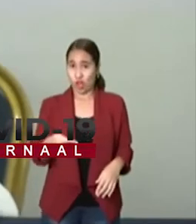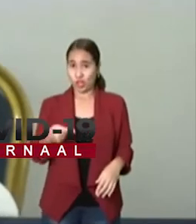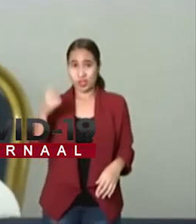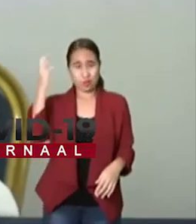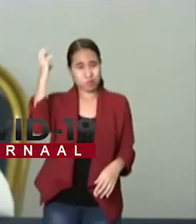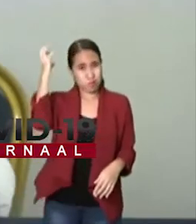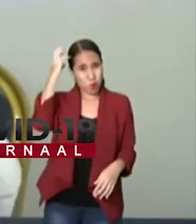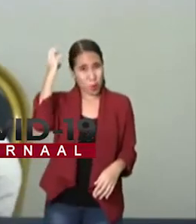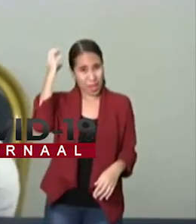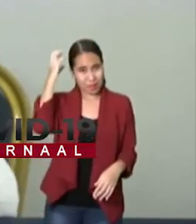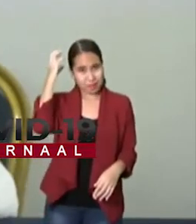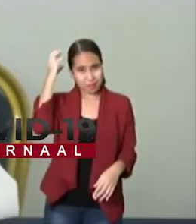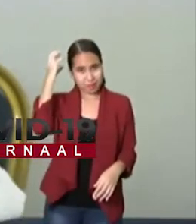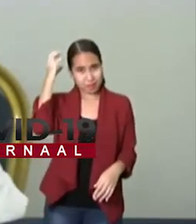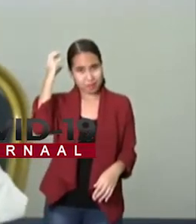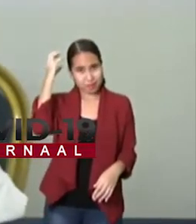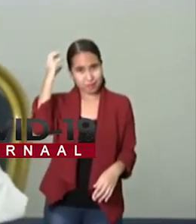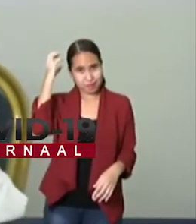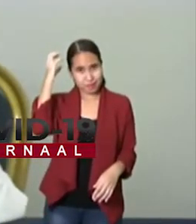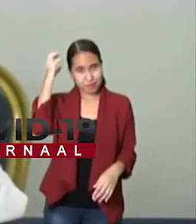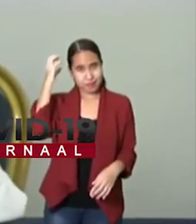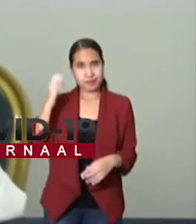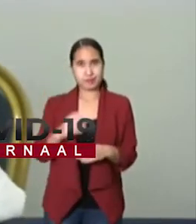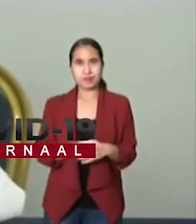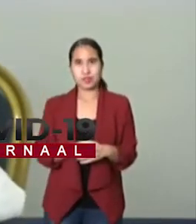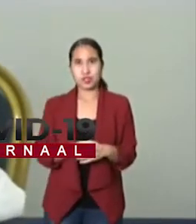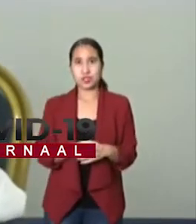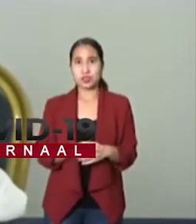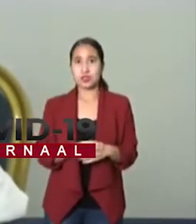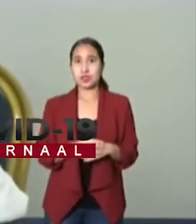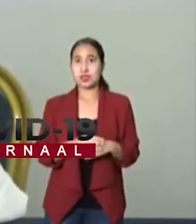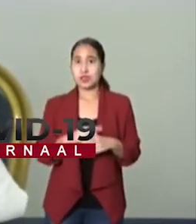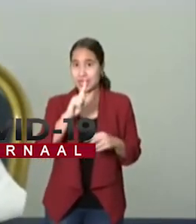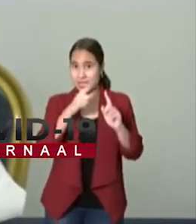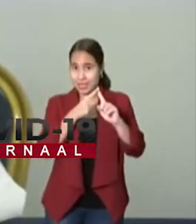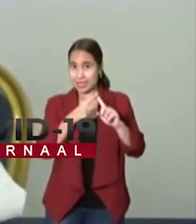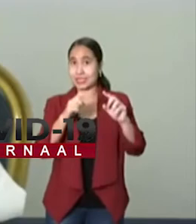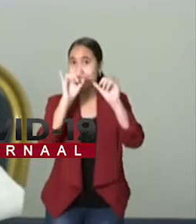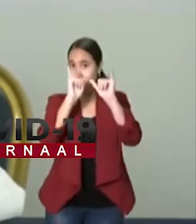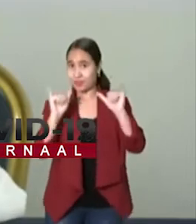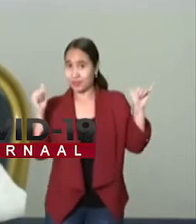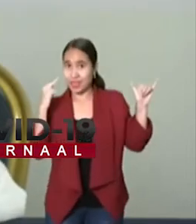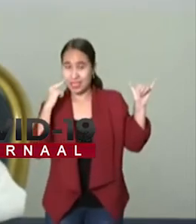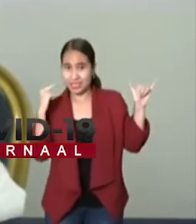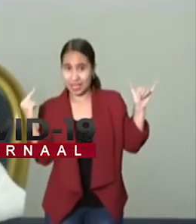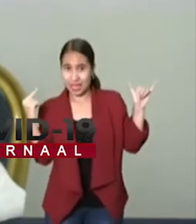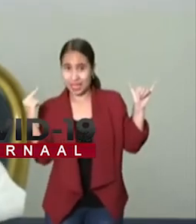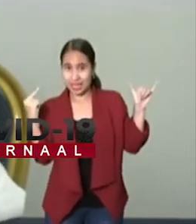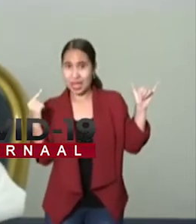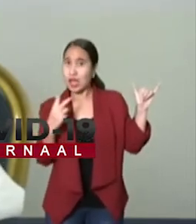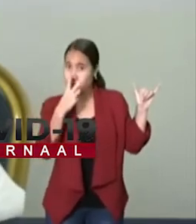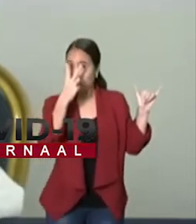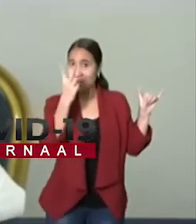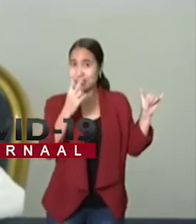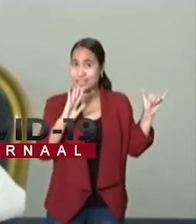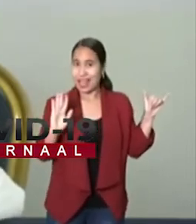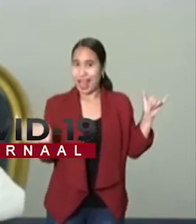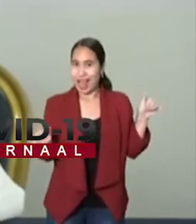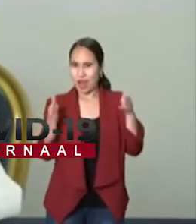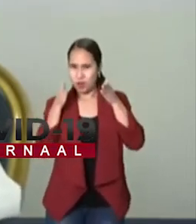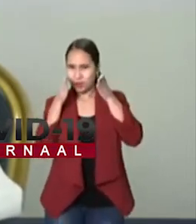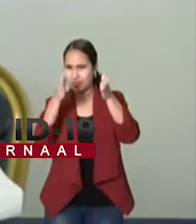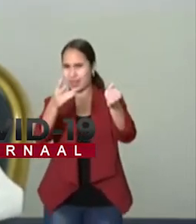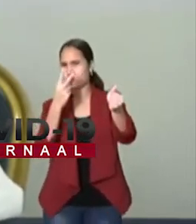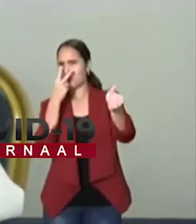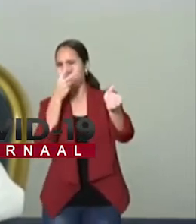dus behalve dat we dus de feestdagen krijgen waarbij mensen de neiging hebben en we zien het al op straat, we maken ons